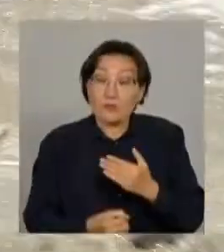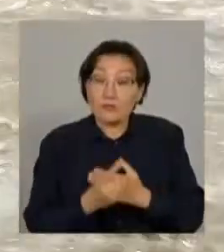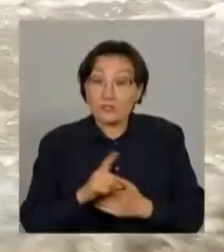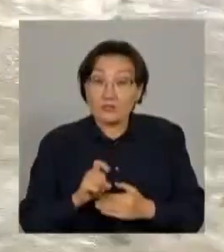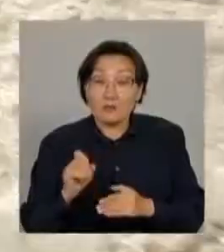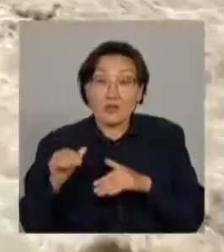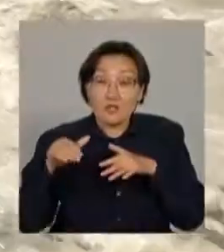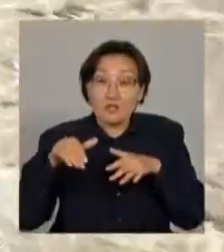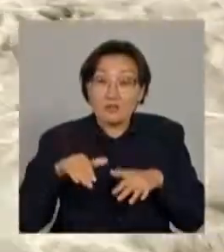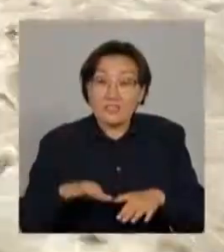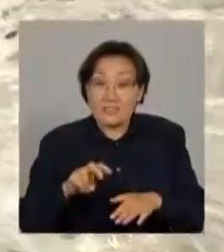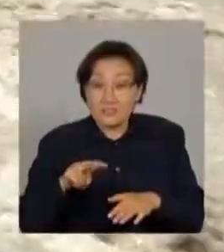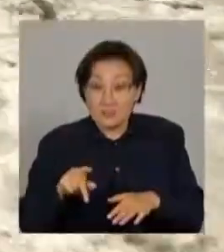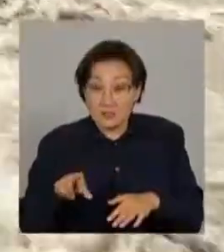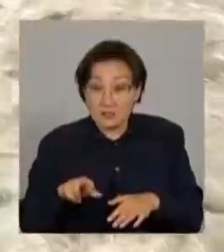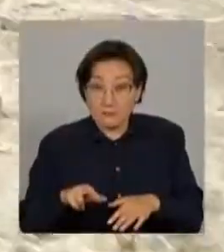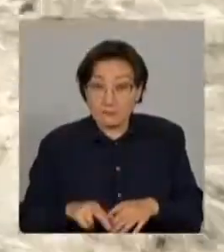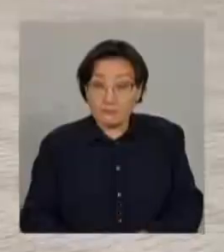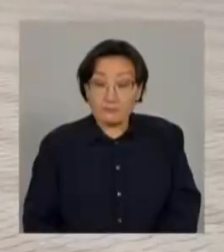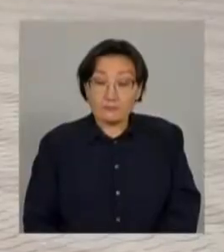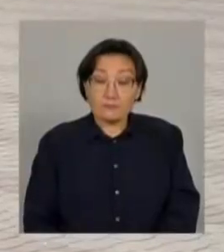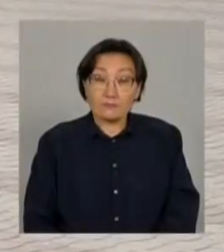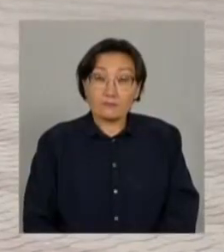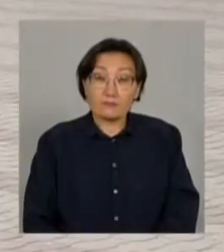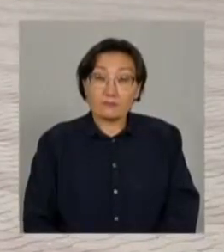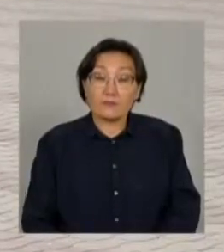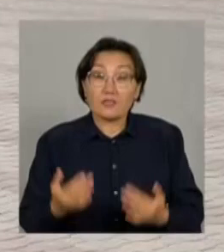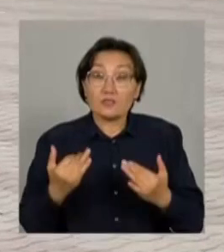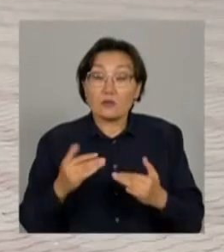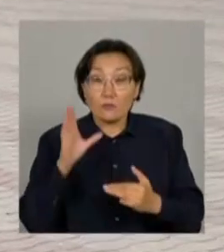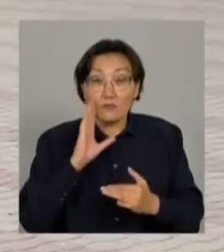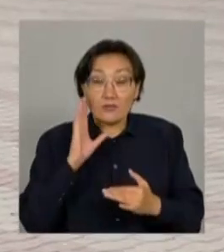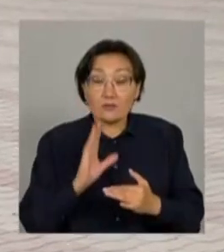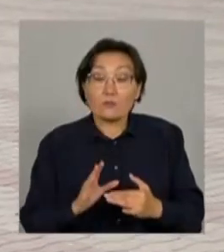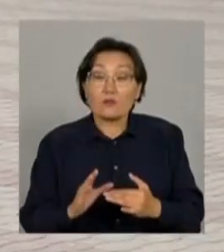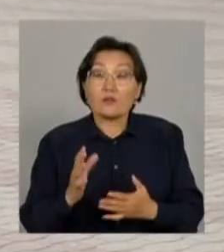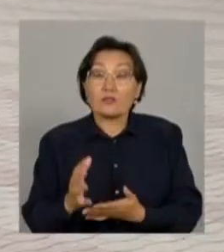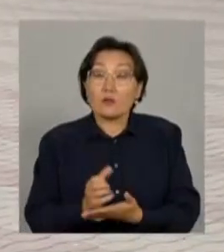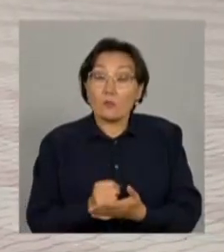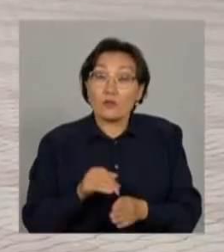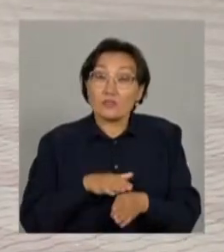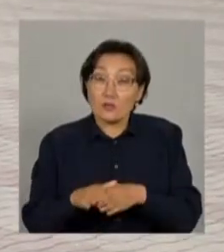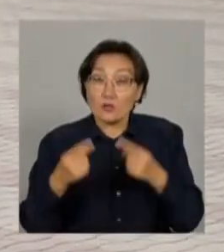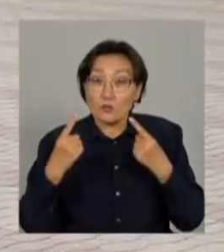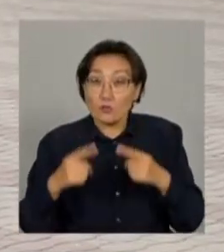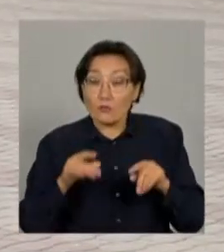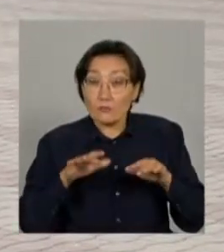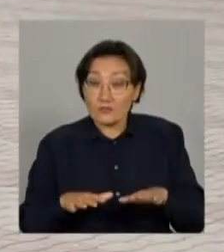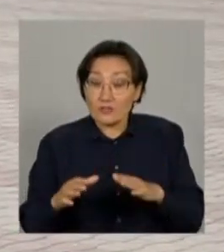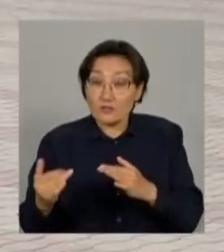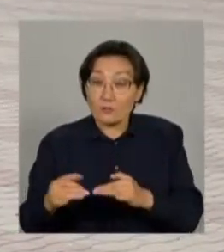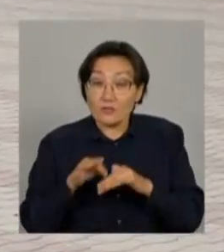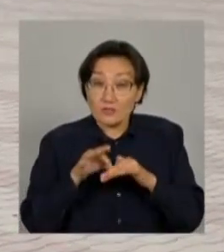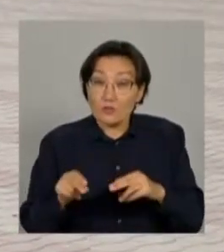из-за сошедшего недавно селя. Теперь вода в резервуаре будет наполняться из другого источника. Сейчас